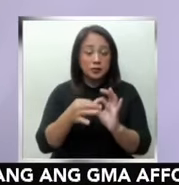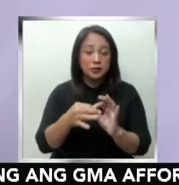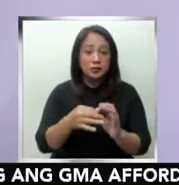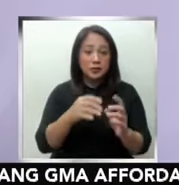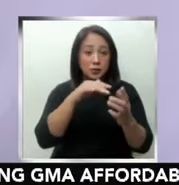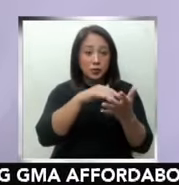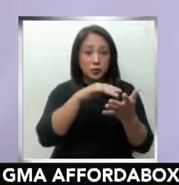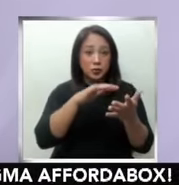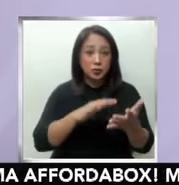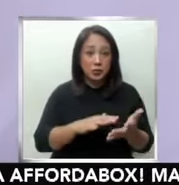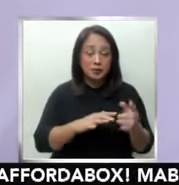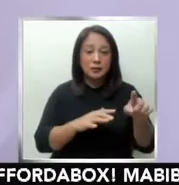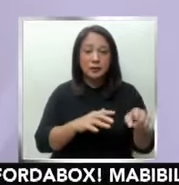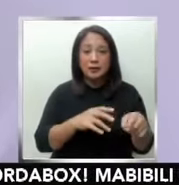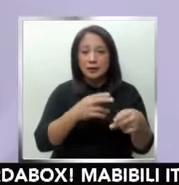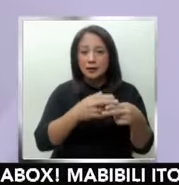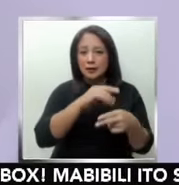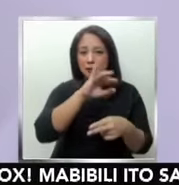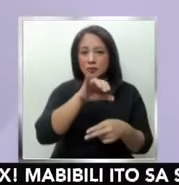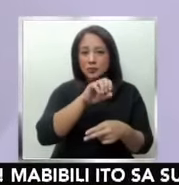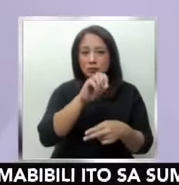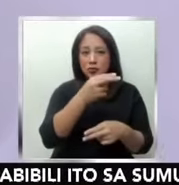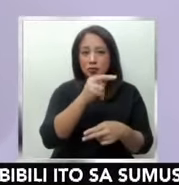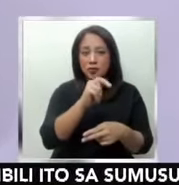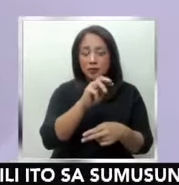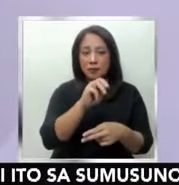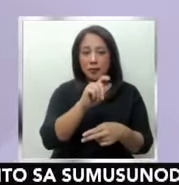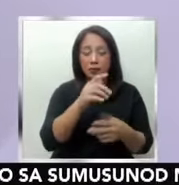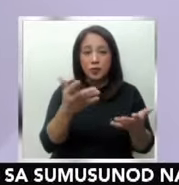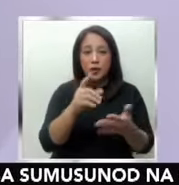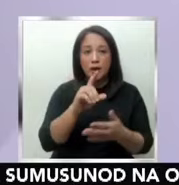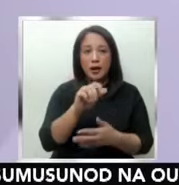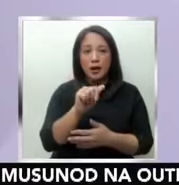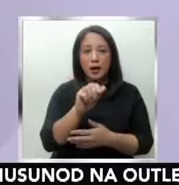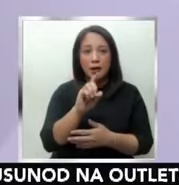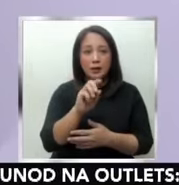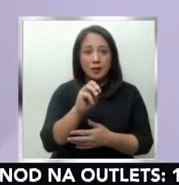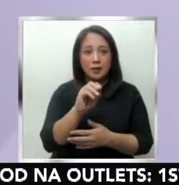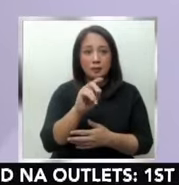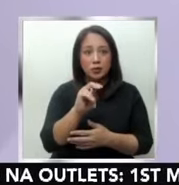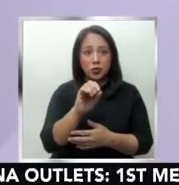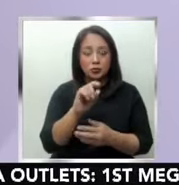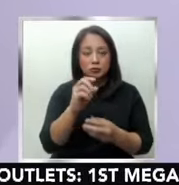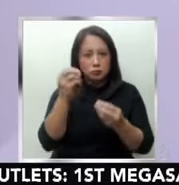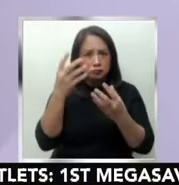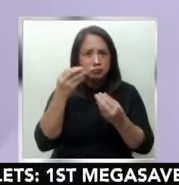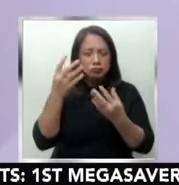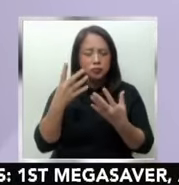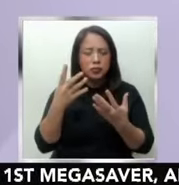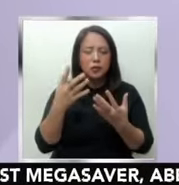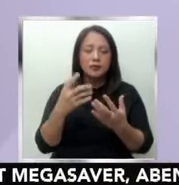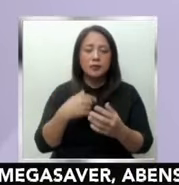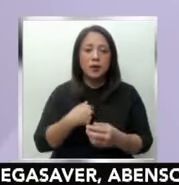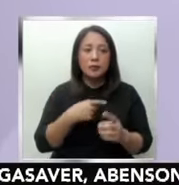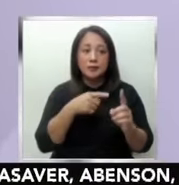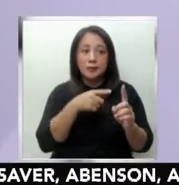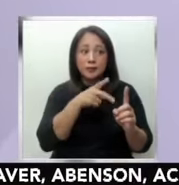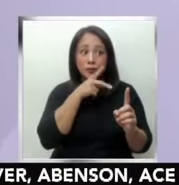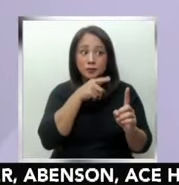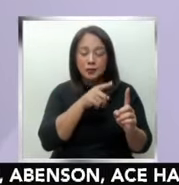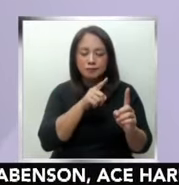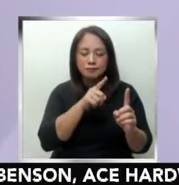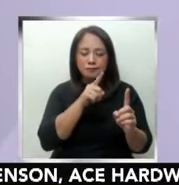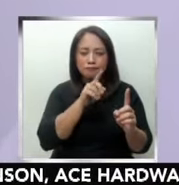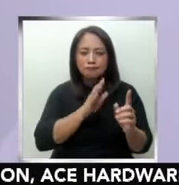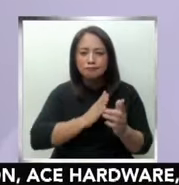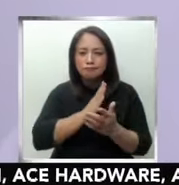Matthew salilig kabilang na ang pagkanta ng isa sa mga sumukong suspect at pagsiwalat sa Matindi raw na